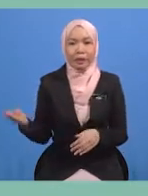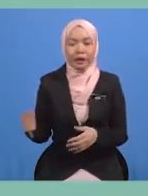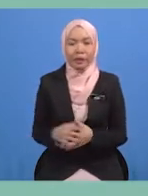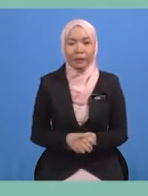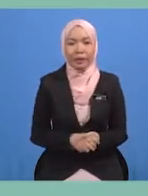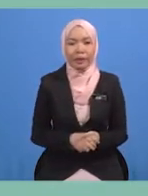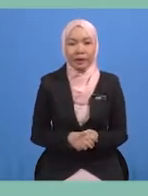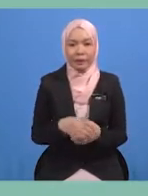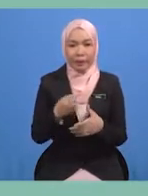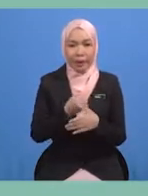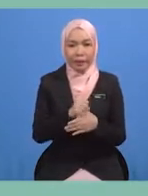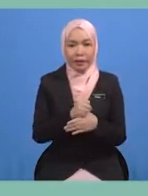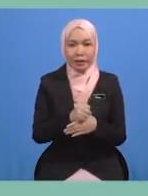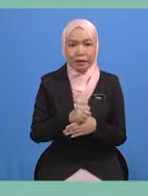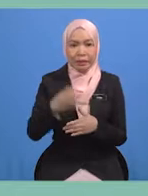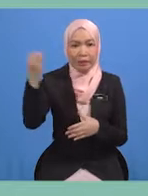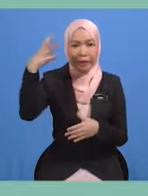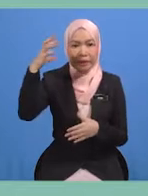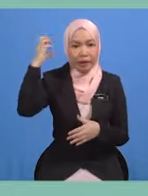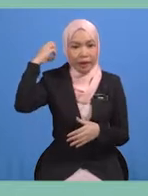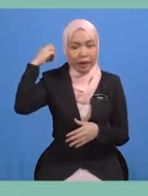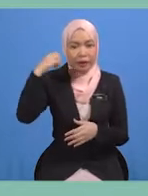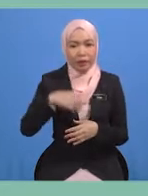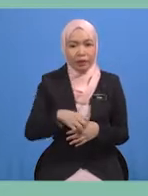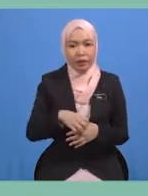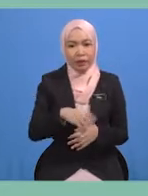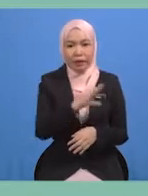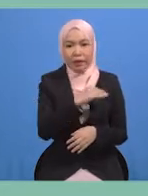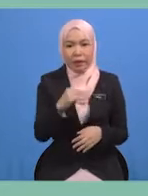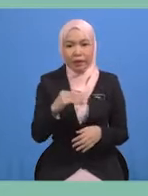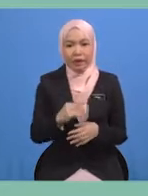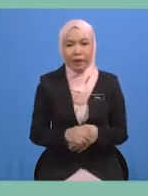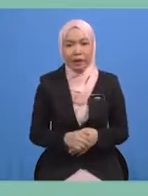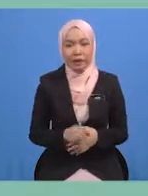Kedua, sistem penerima radio.